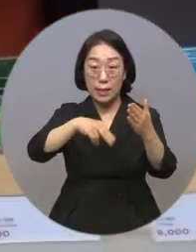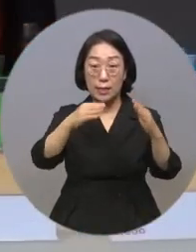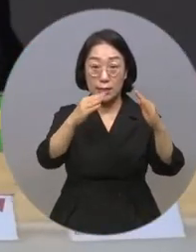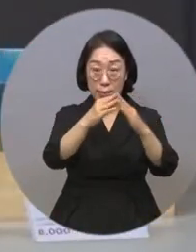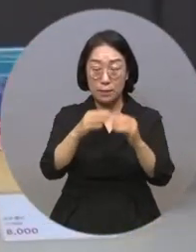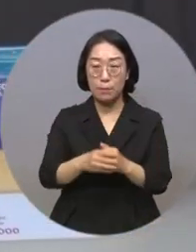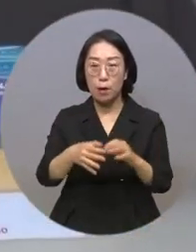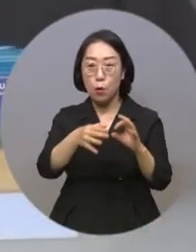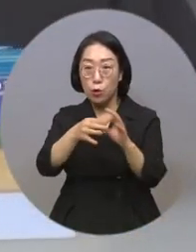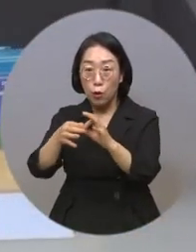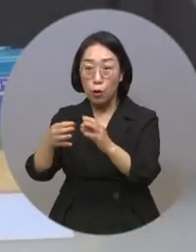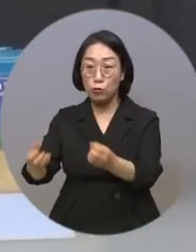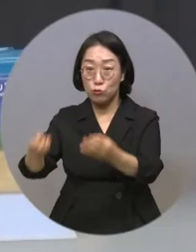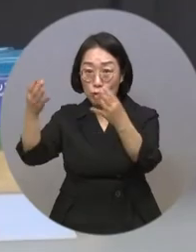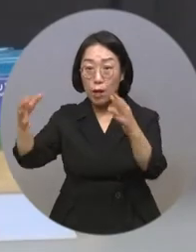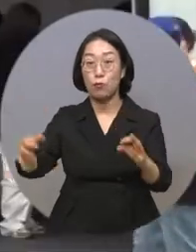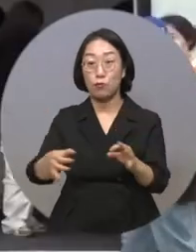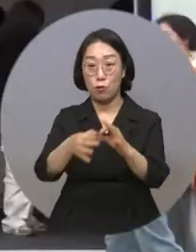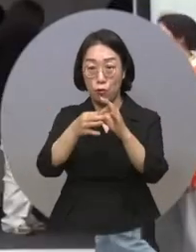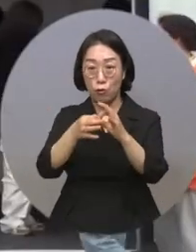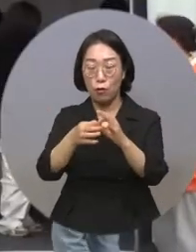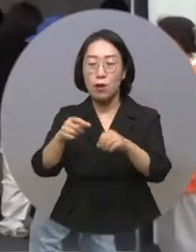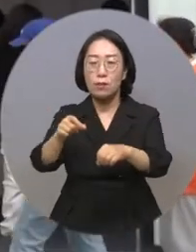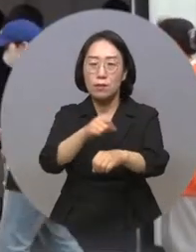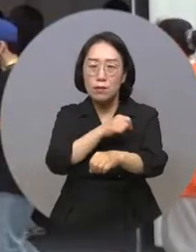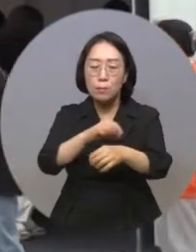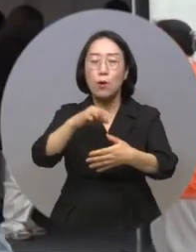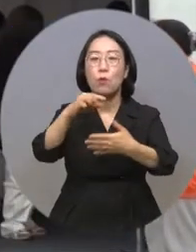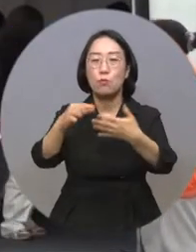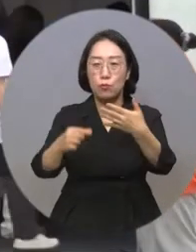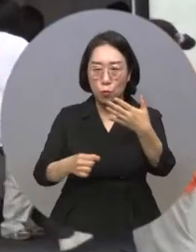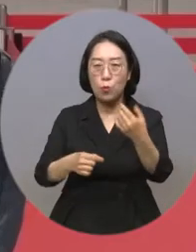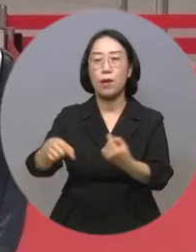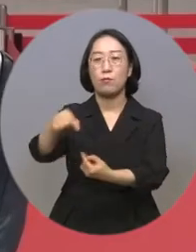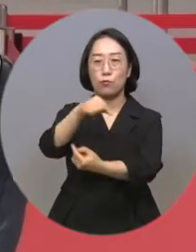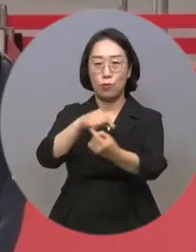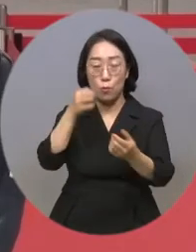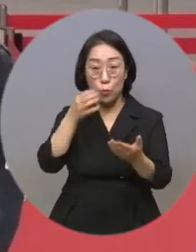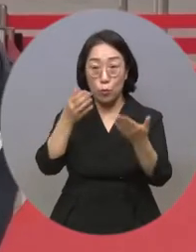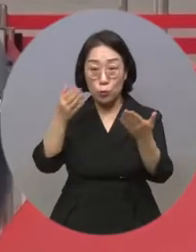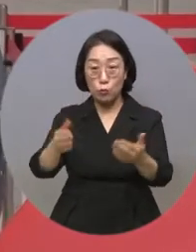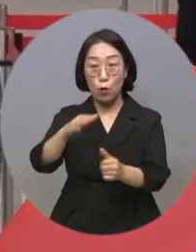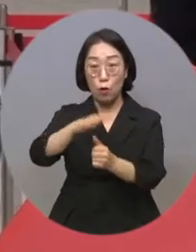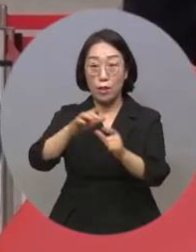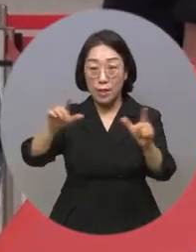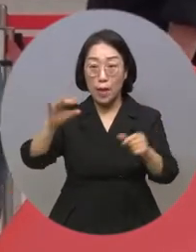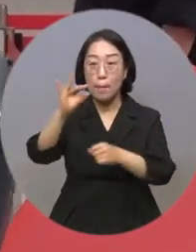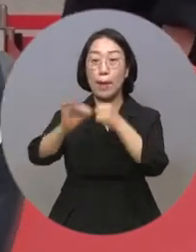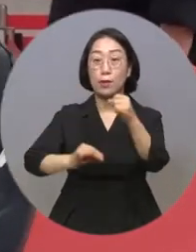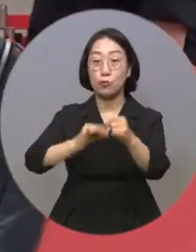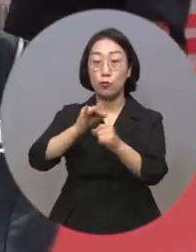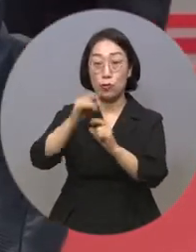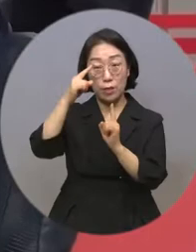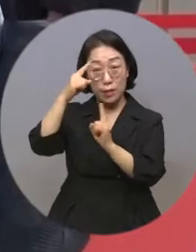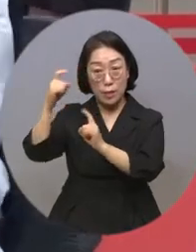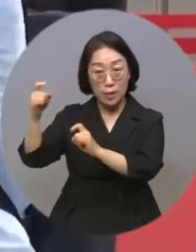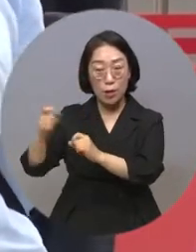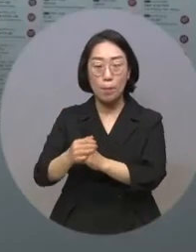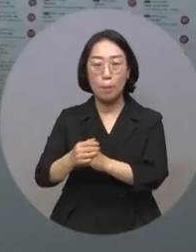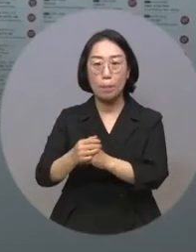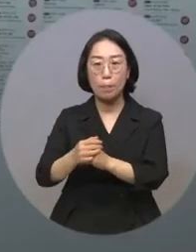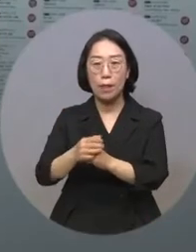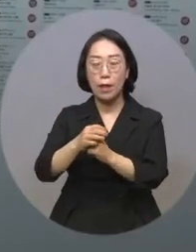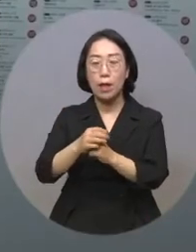연계한 전주문화체험형 도서관 여행 특별 프로그램을 운영하고 어린이날 100주년을 기념하여 아기공룡